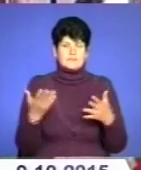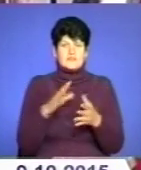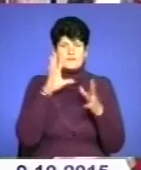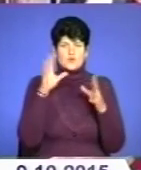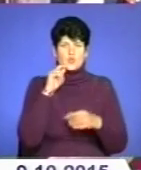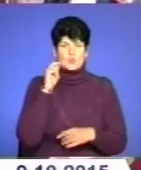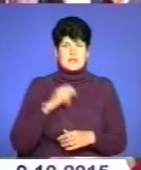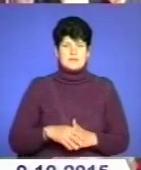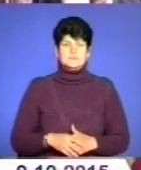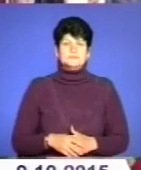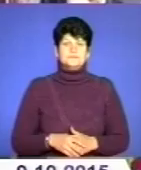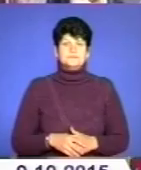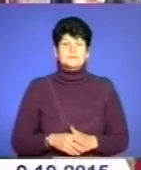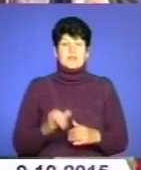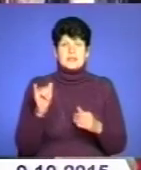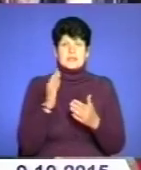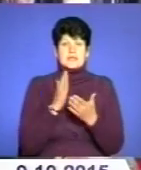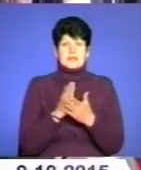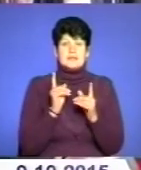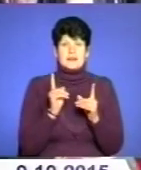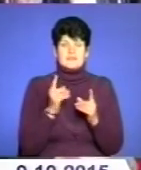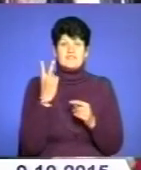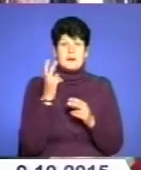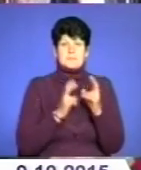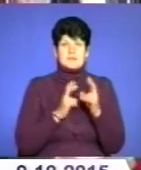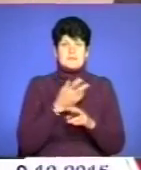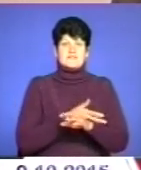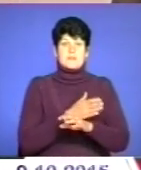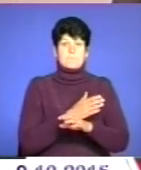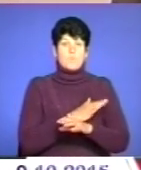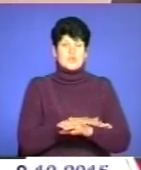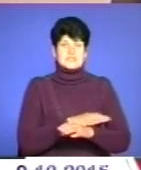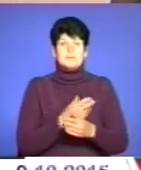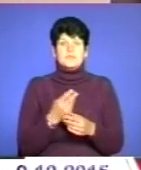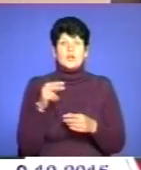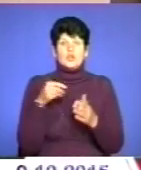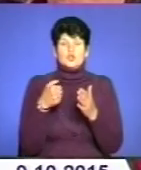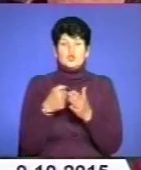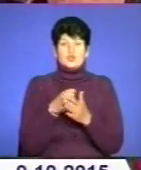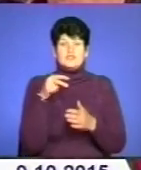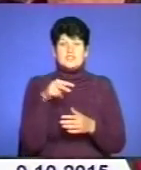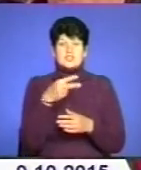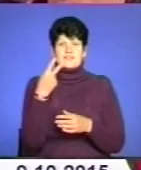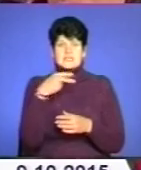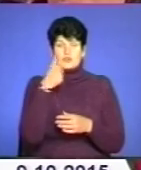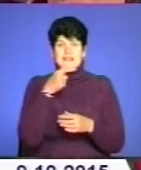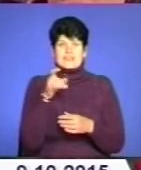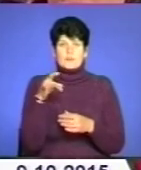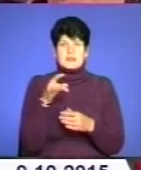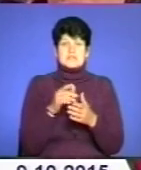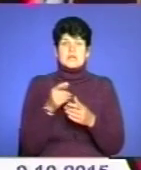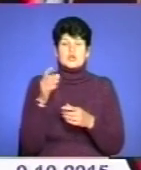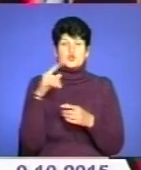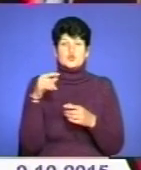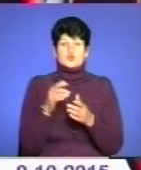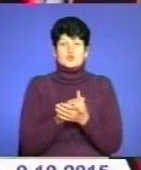України. І є навіть два підприємства польські. До 2020 року Європейський Союз прагне